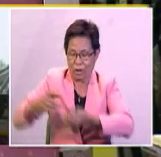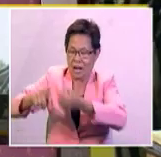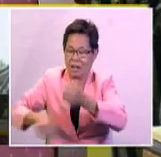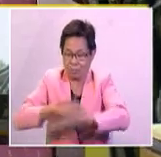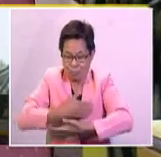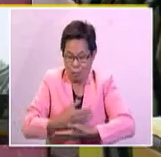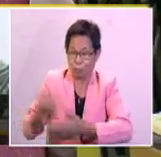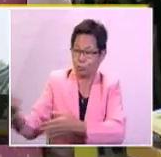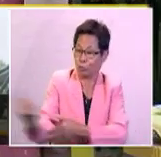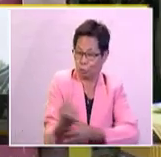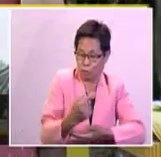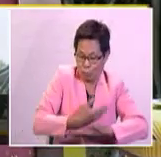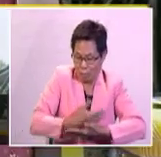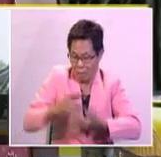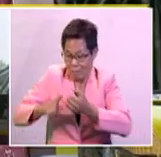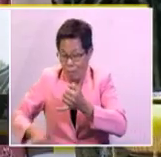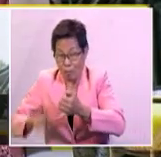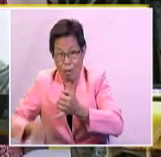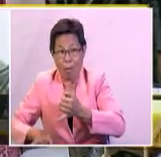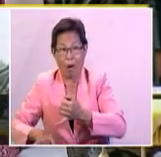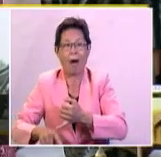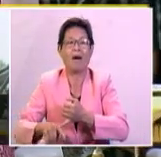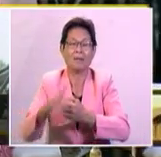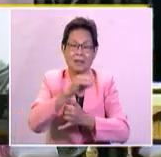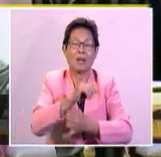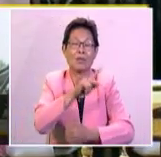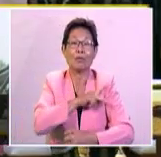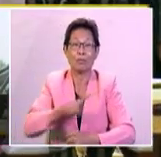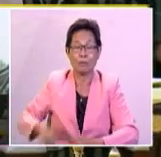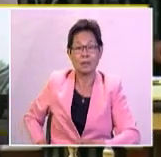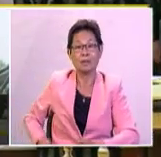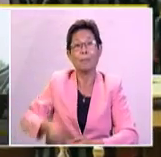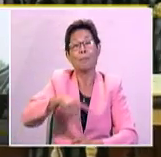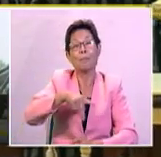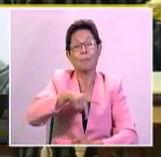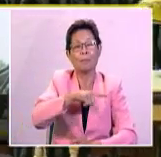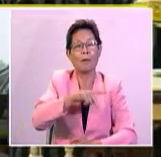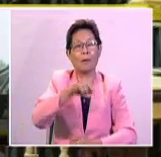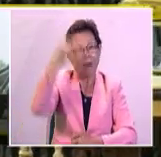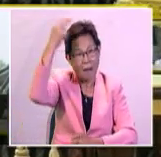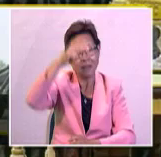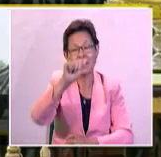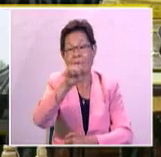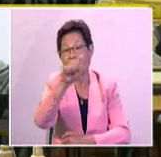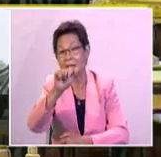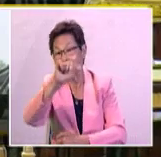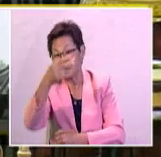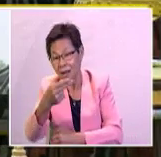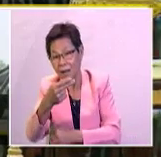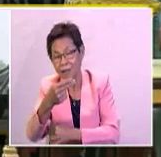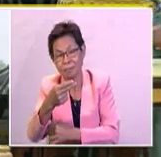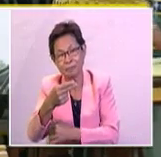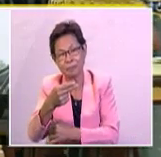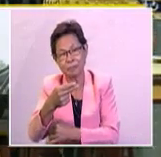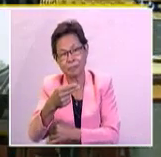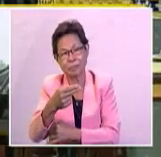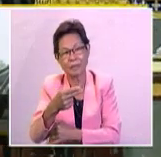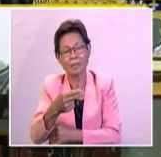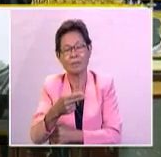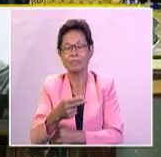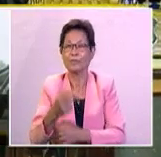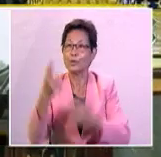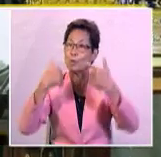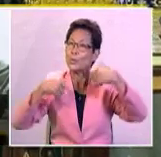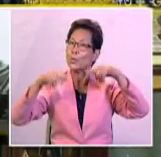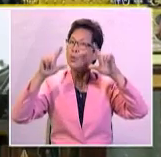Abdullah Riayatuddin Al Mustafa Billah Shah dan Raja Permaisuri Agong Tunku Hajah Azizah Aminah Maimunah Iskandariah yang